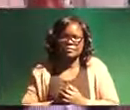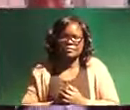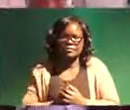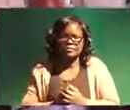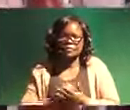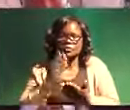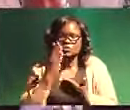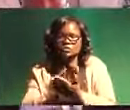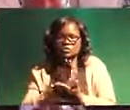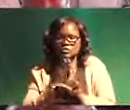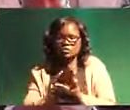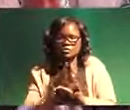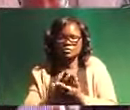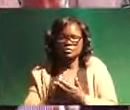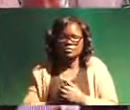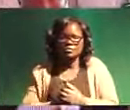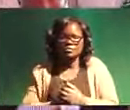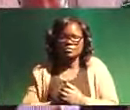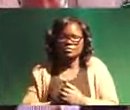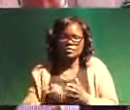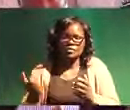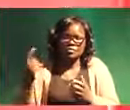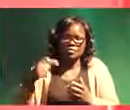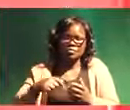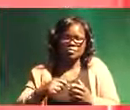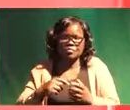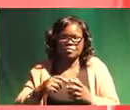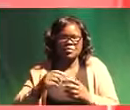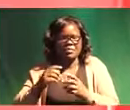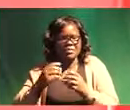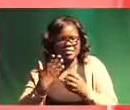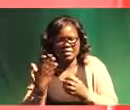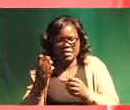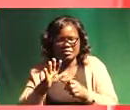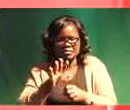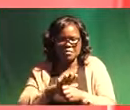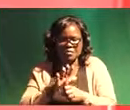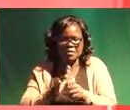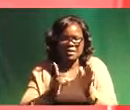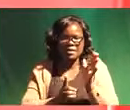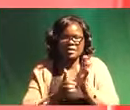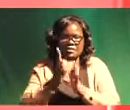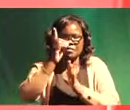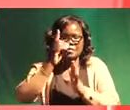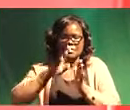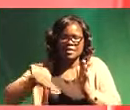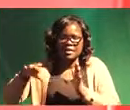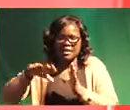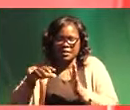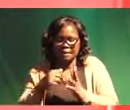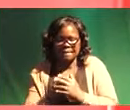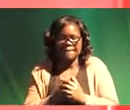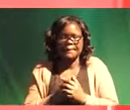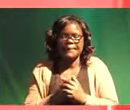Ni kweli au si kweli? Kuleta miundo msingi na maendeleo ya eneo hili.